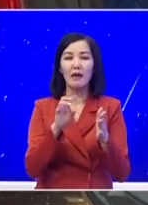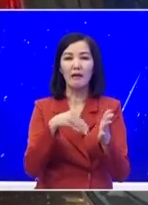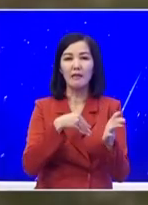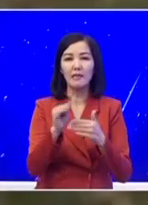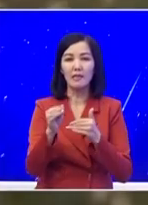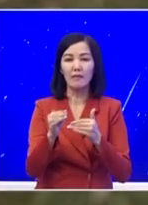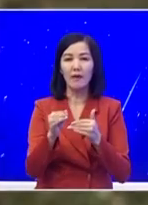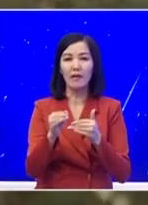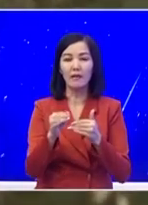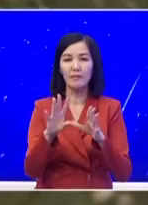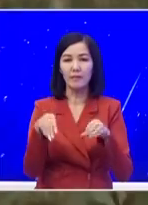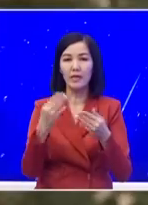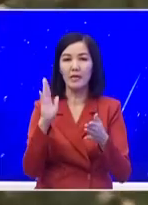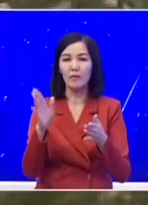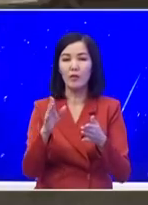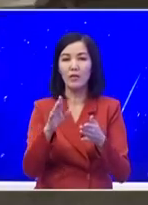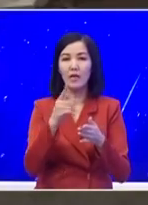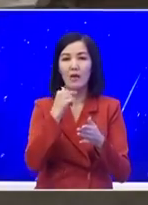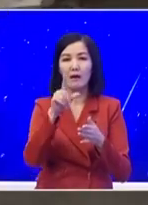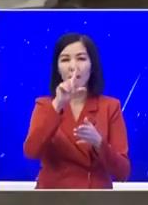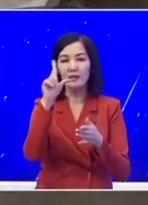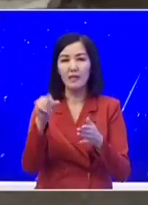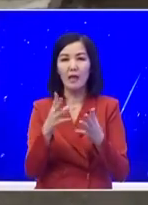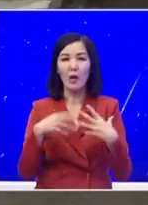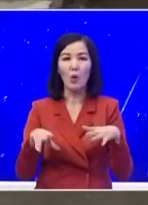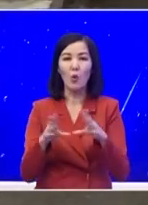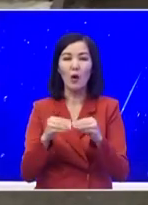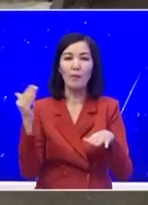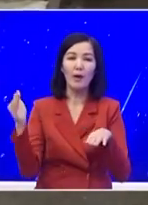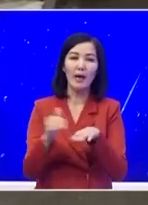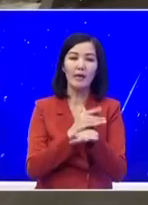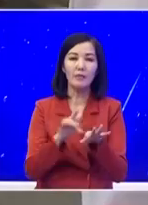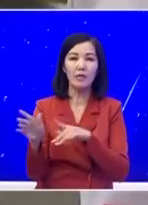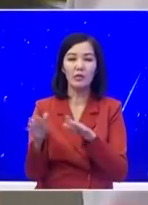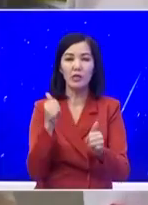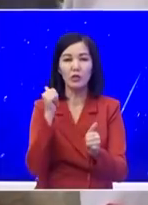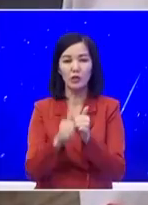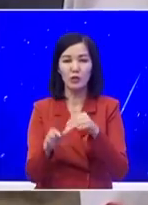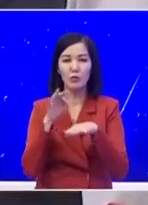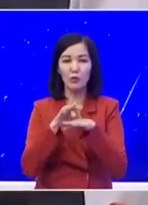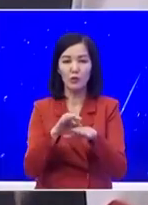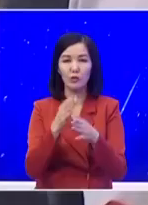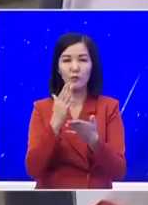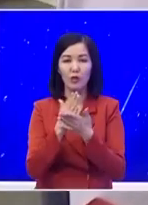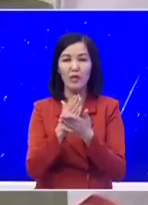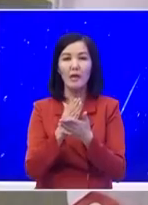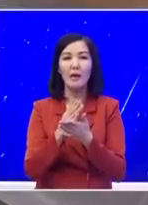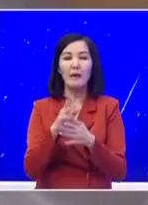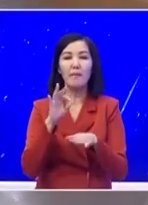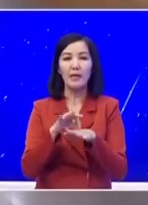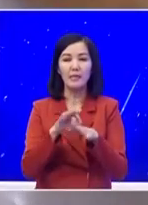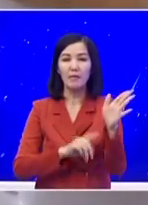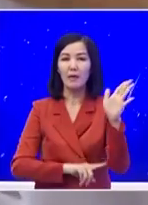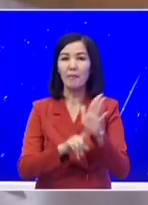сала мамандарына тапсырылмақ. Қызылай қоғамы мұнан бөлек өзге де қайырымдылық шараларын жиі өткізіп тұрады. Мәселен, пандемия